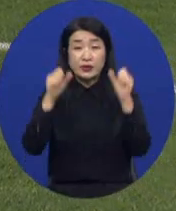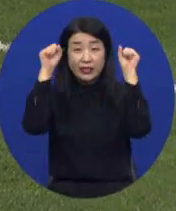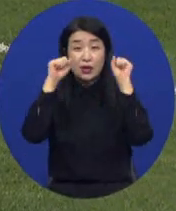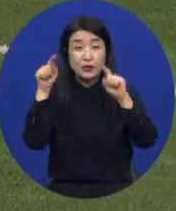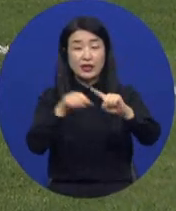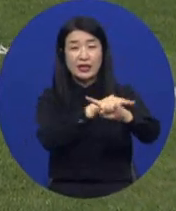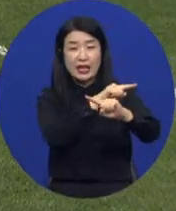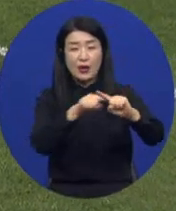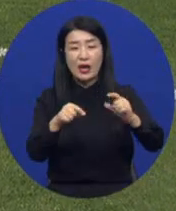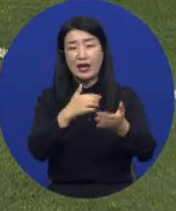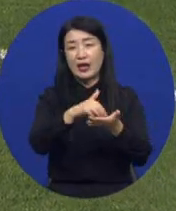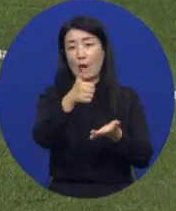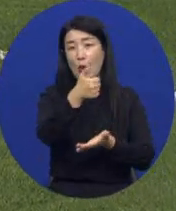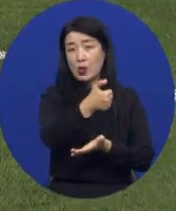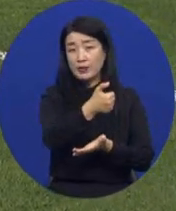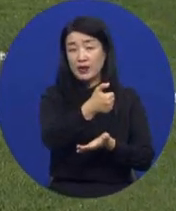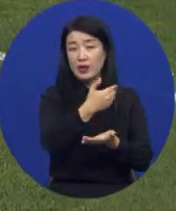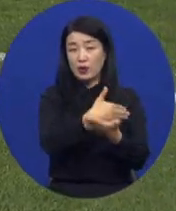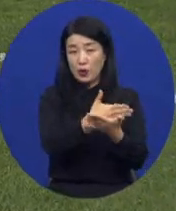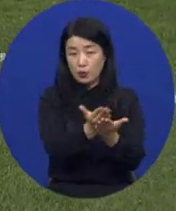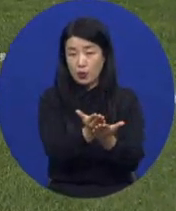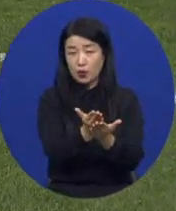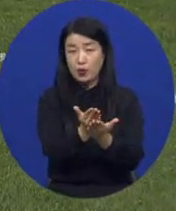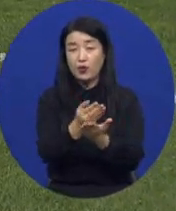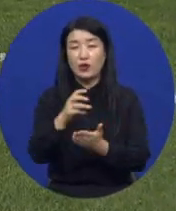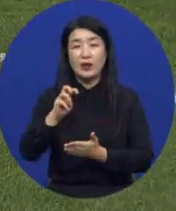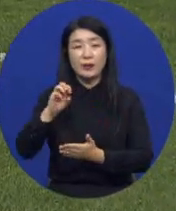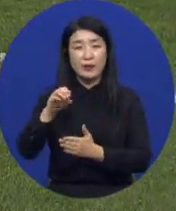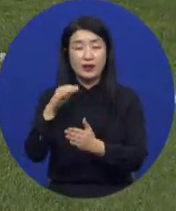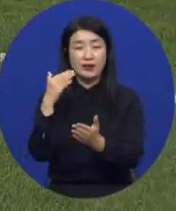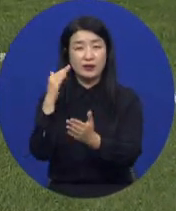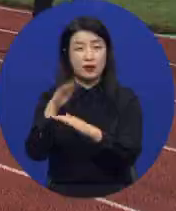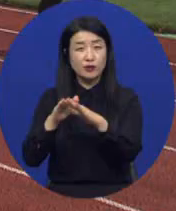도민체육대회에는 50개 종목에 13,000여 명의 선수단이 참가합니다.